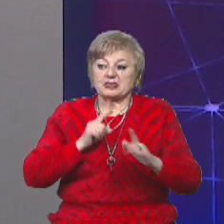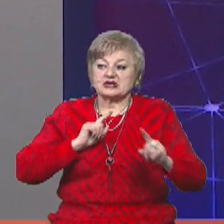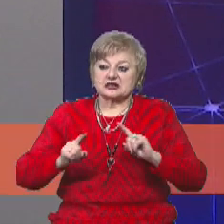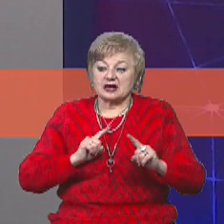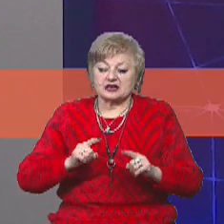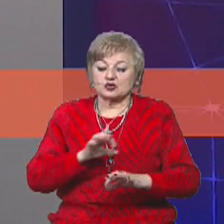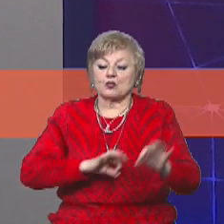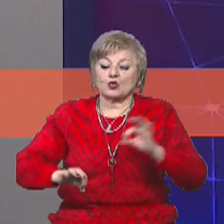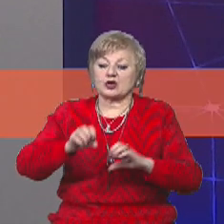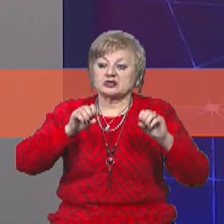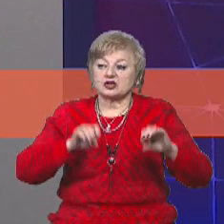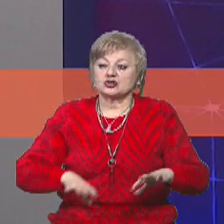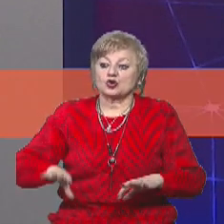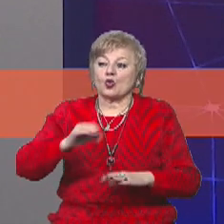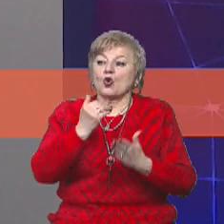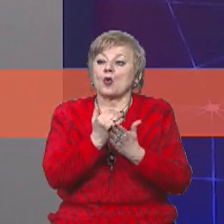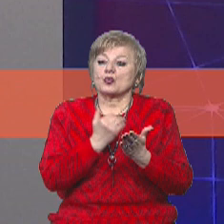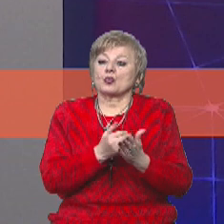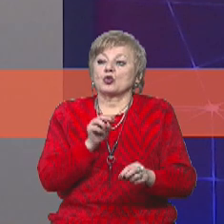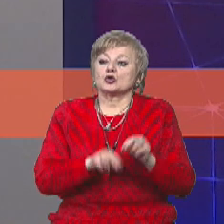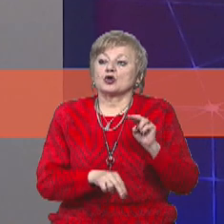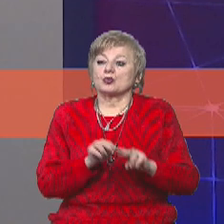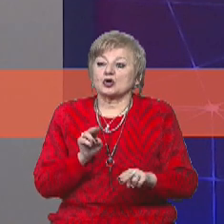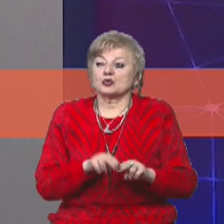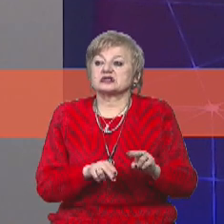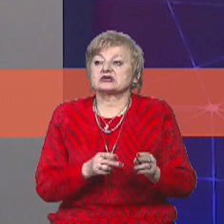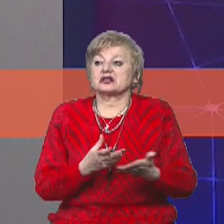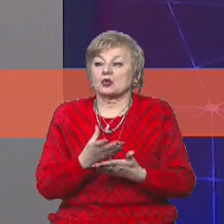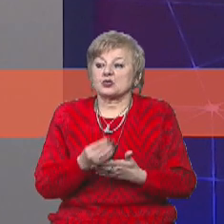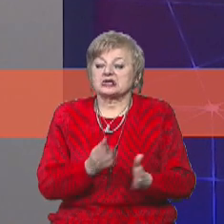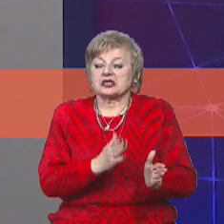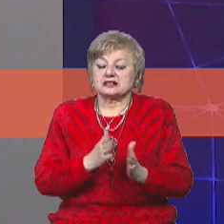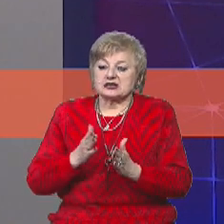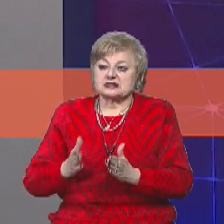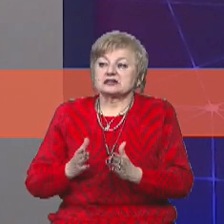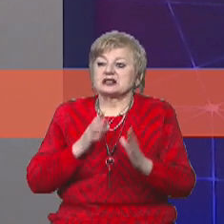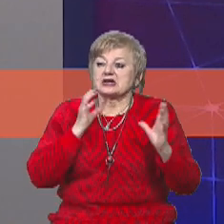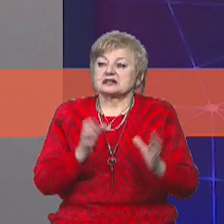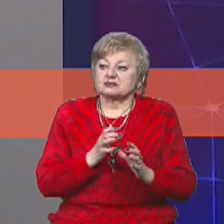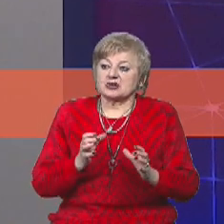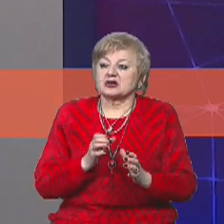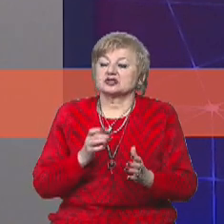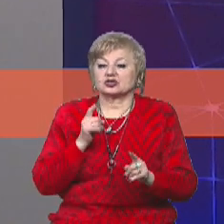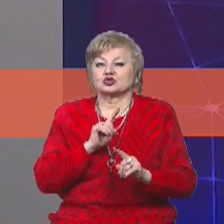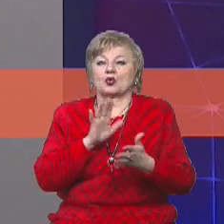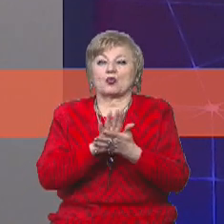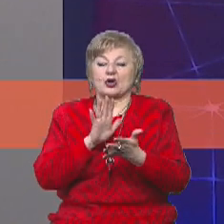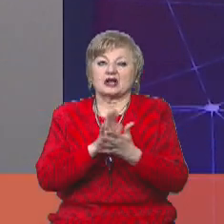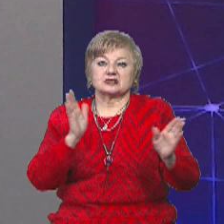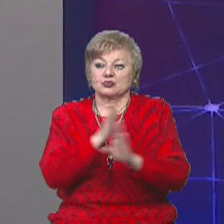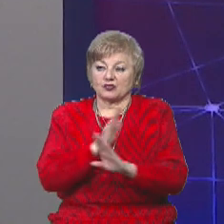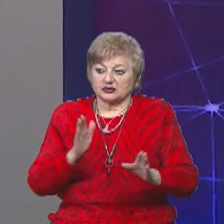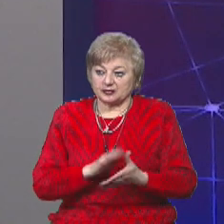проєкт рішення, який називався «Про програму побудови функціонування системи автоматизованого спостереження за вмістом забруднюючих речовин в атмосферному